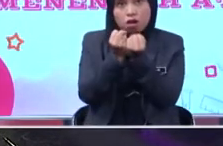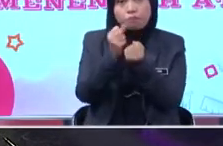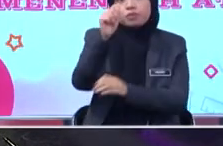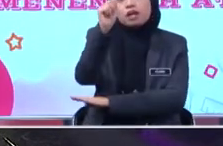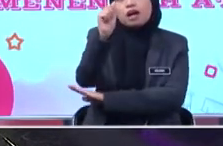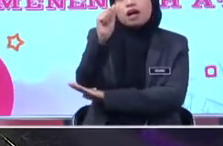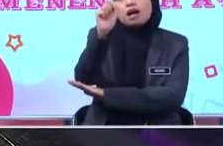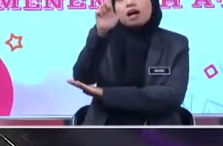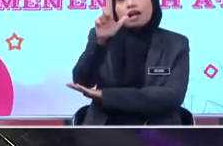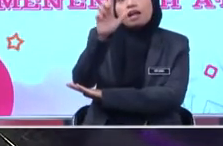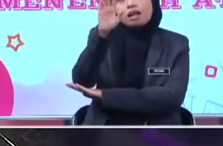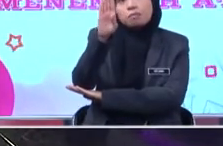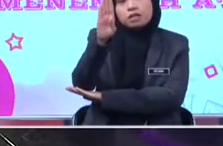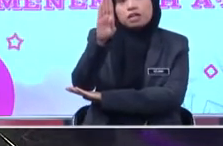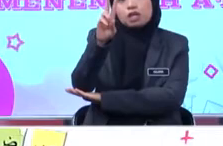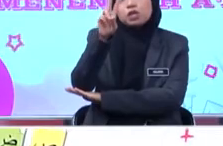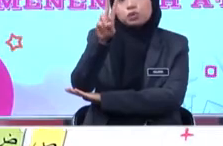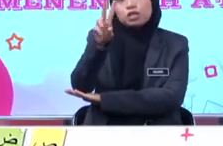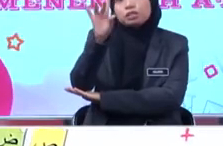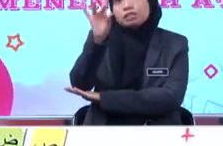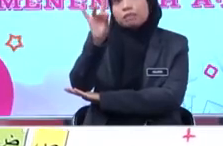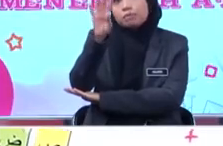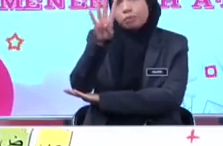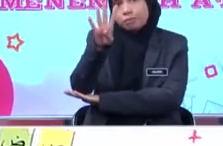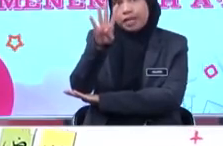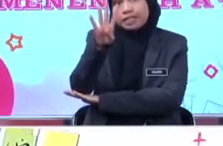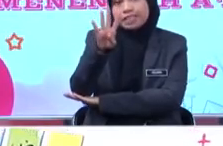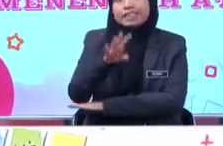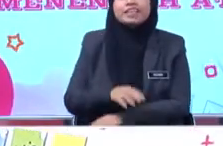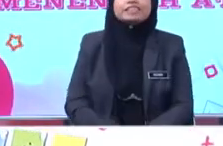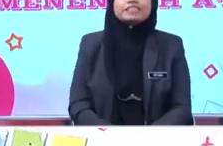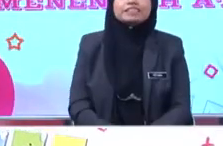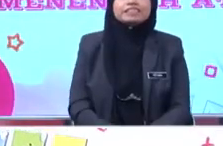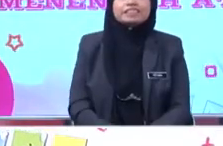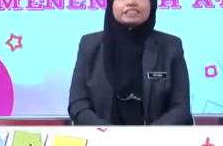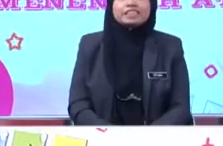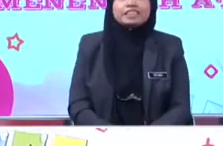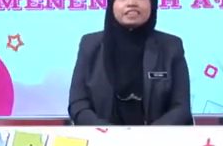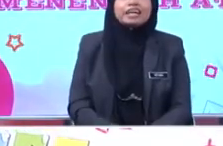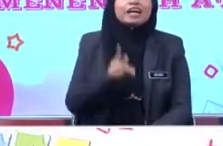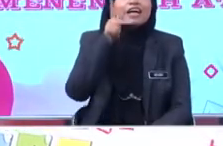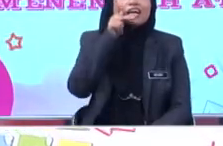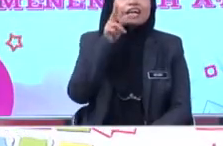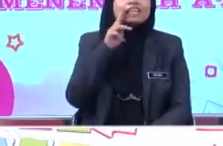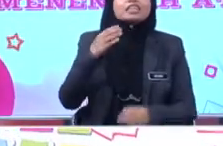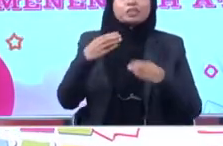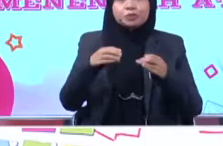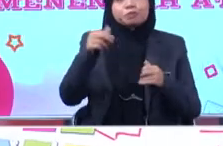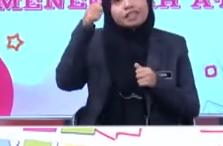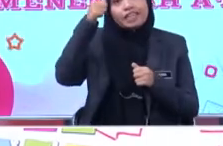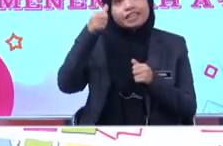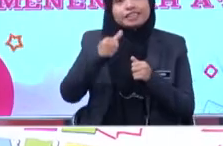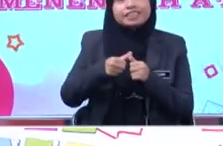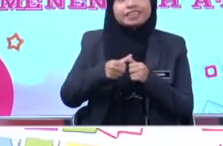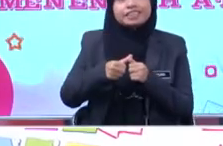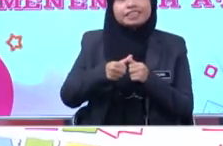284 kalau tetap suka awal kalau tachikawa saya hafal ayat tadi tapi saya coba iya Esteria murid-murid pun Boleh bantu